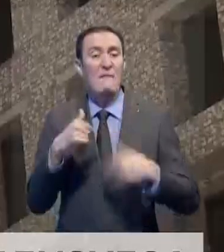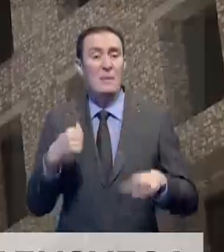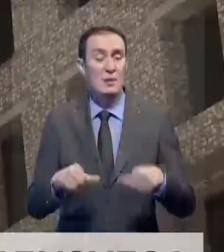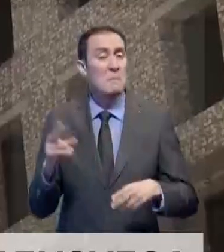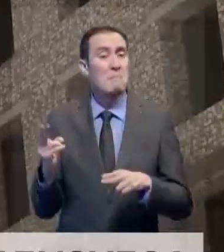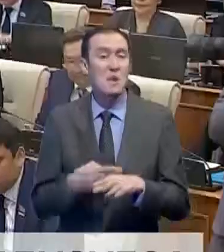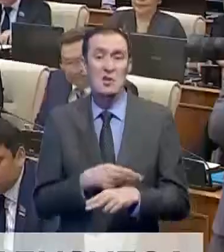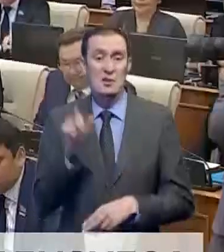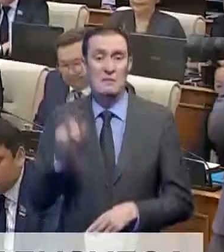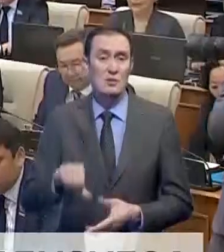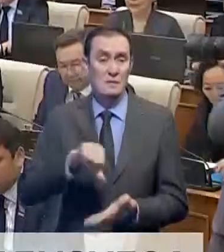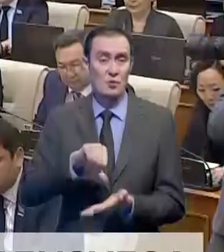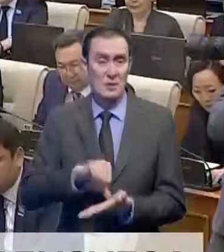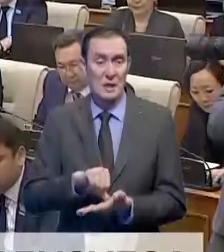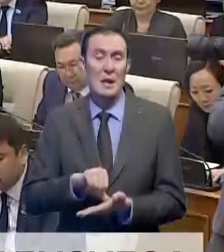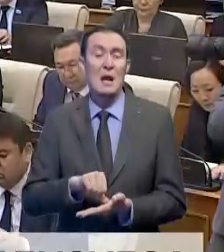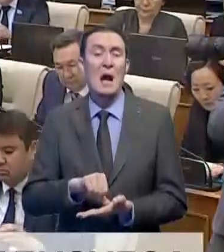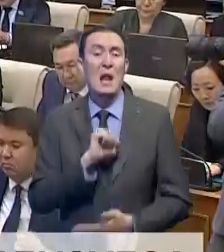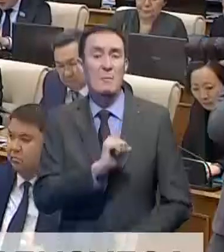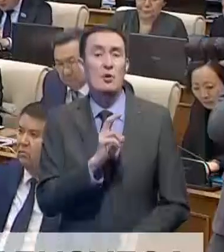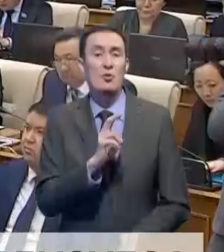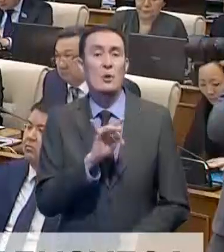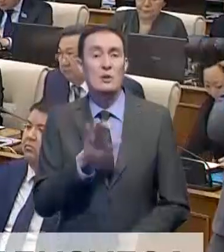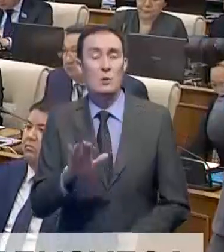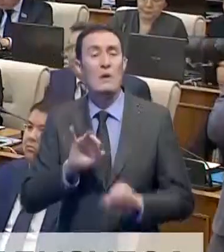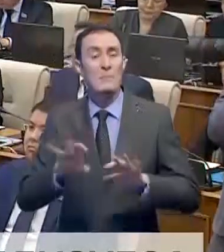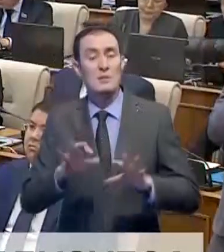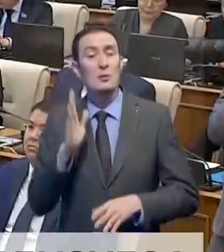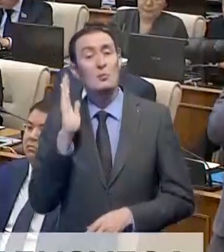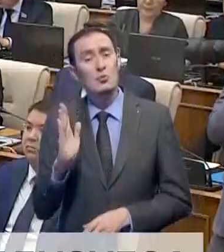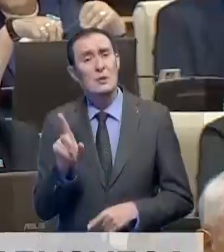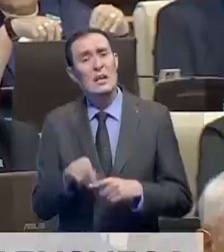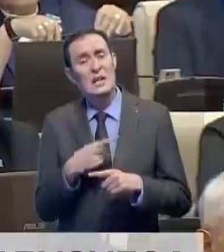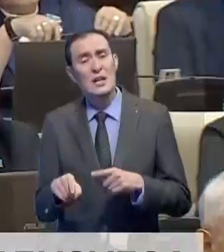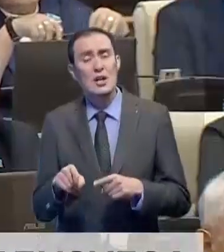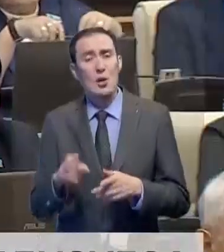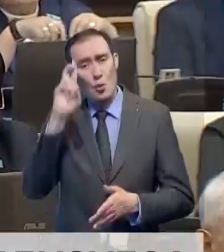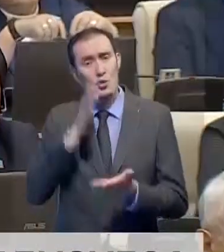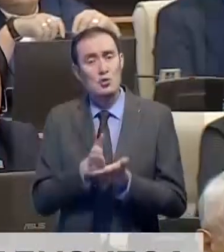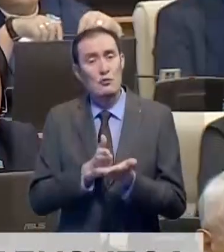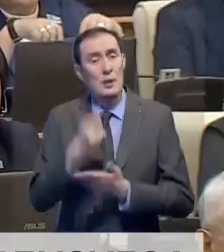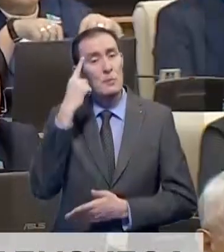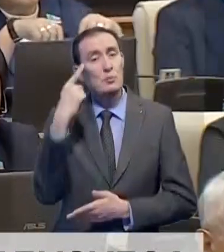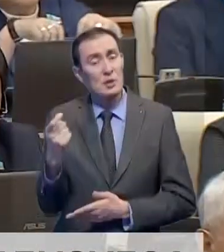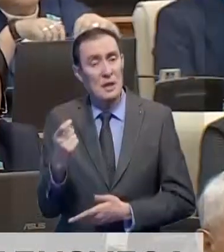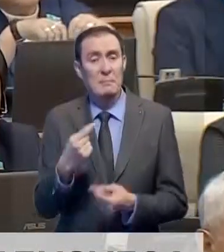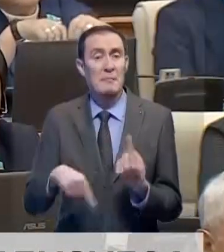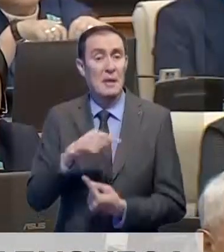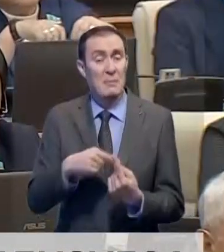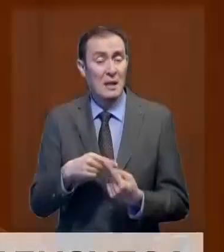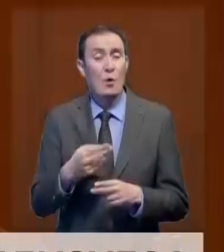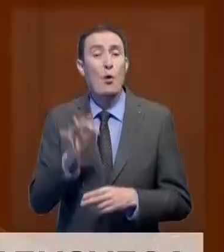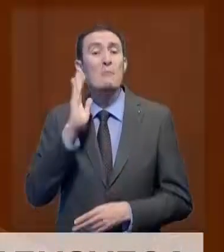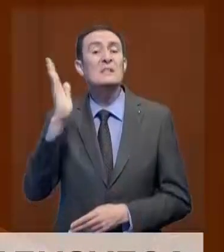автоматически, без человеческого участия. Алибек Куантуров пояснил, будут ли чиновники предупреждать предпринимателей